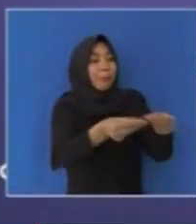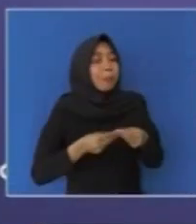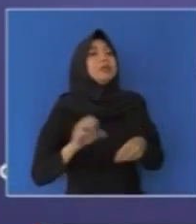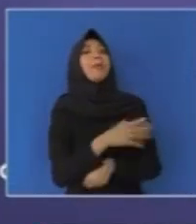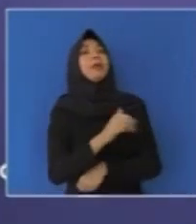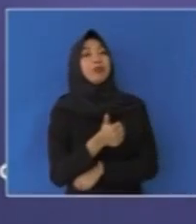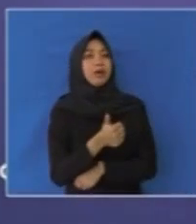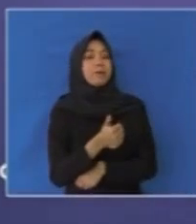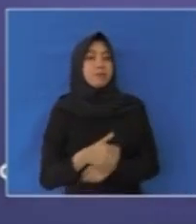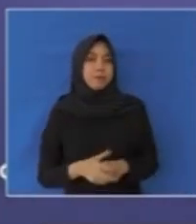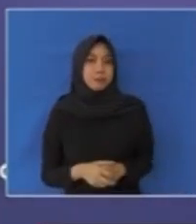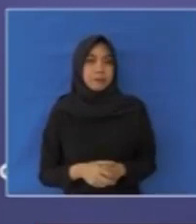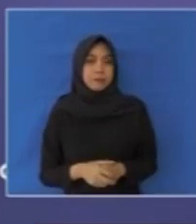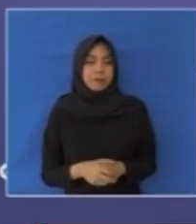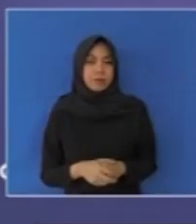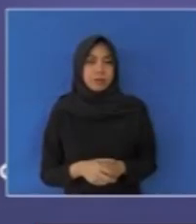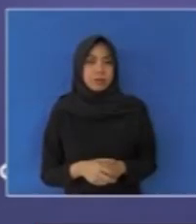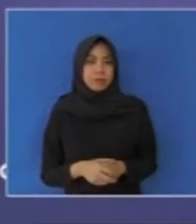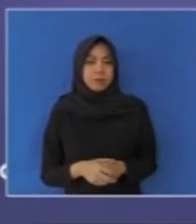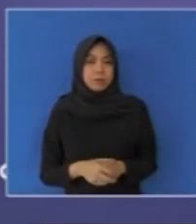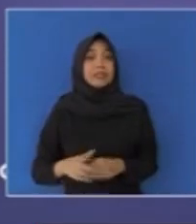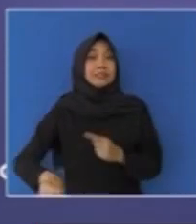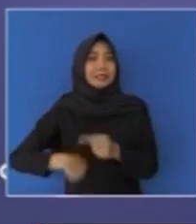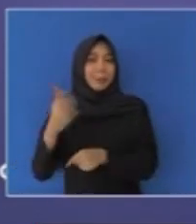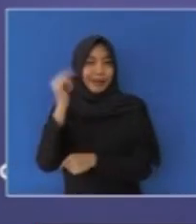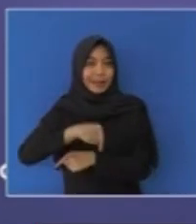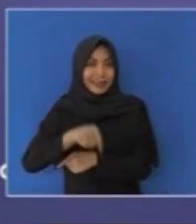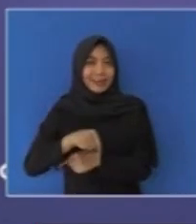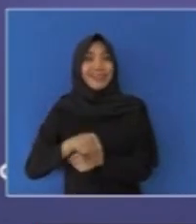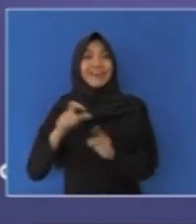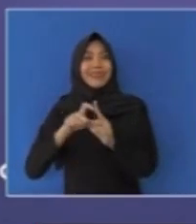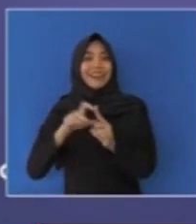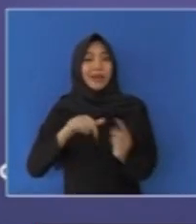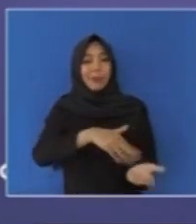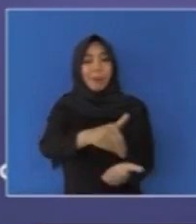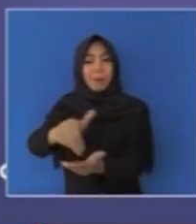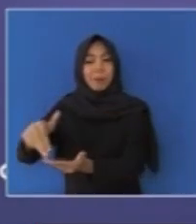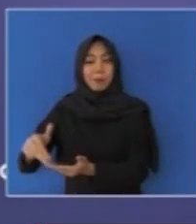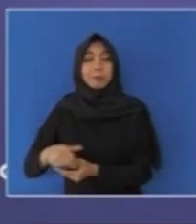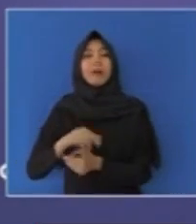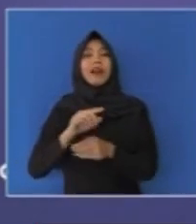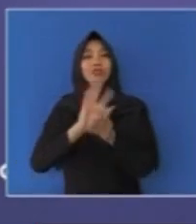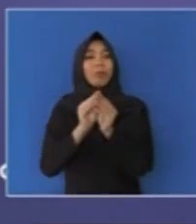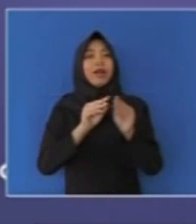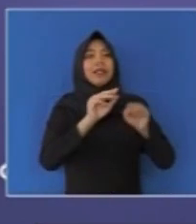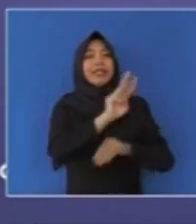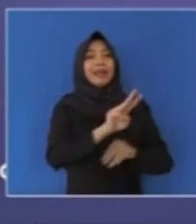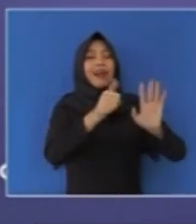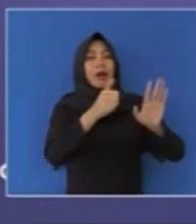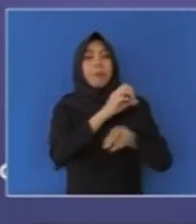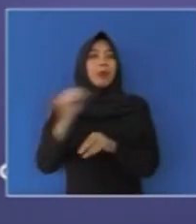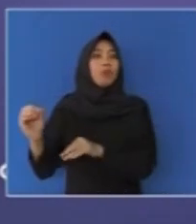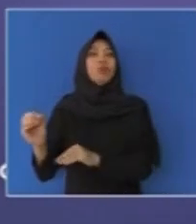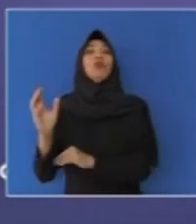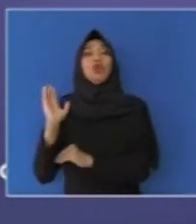Sampai dengan hari ini sudah lebih dari 36.000 sampel yang telah kita periksa. Sampel ini